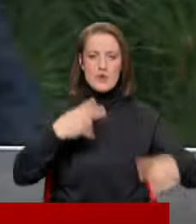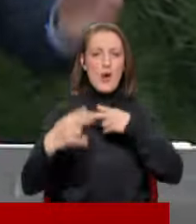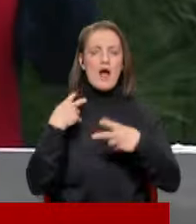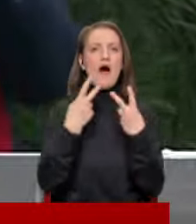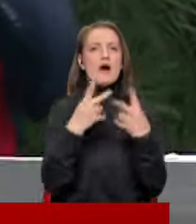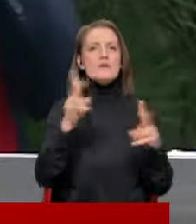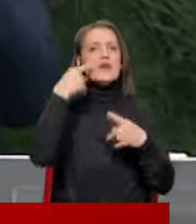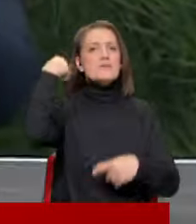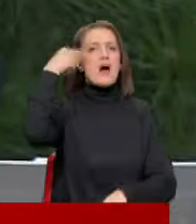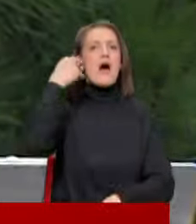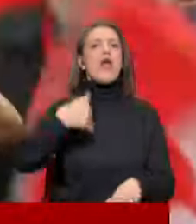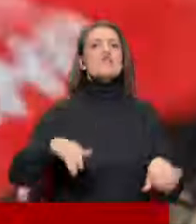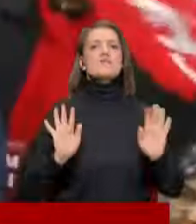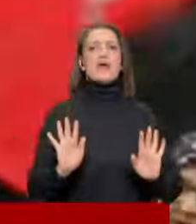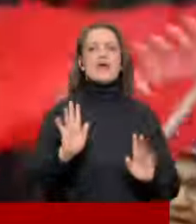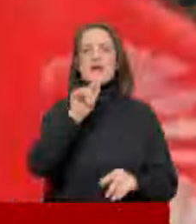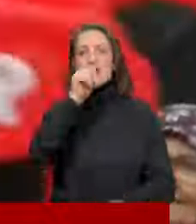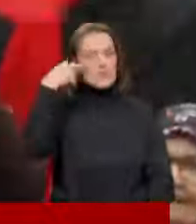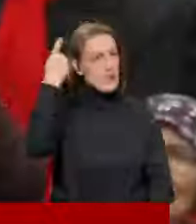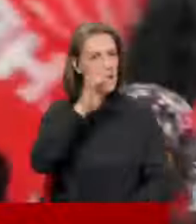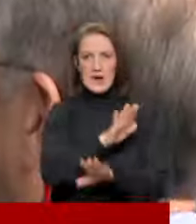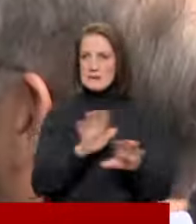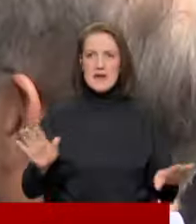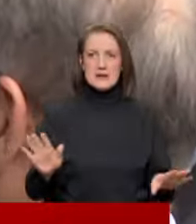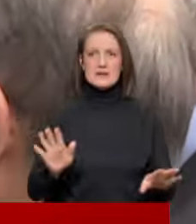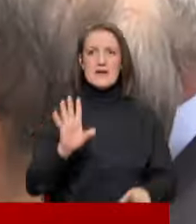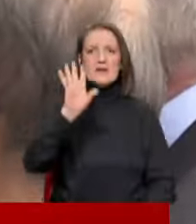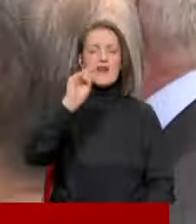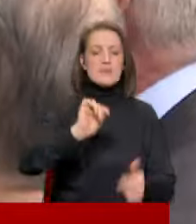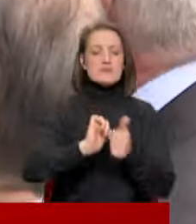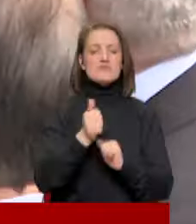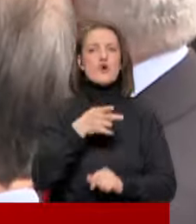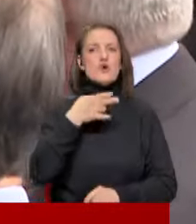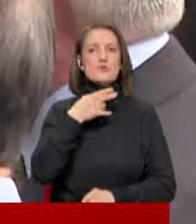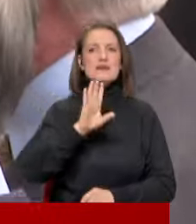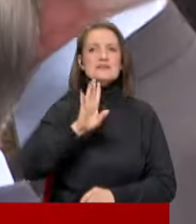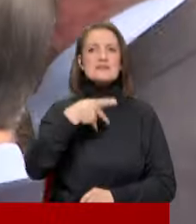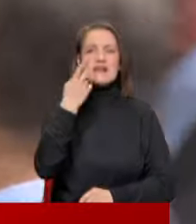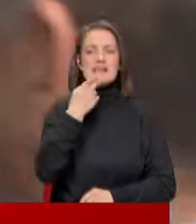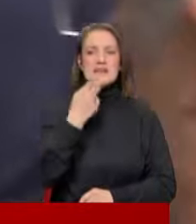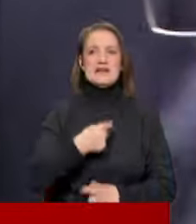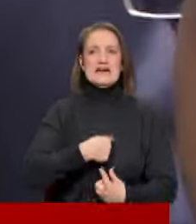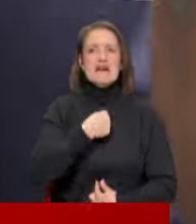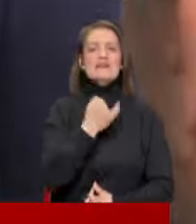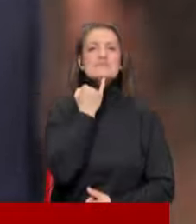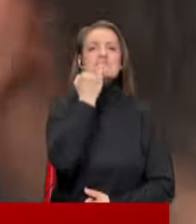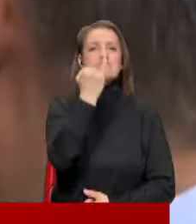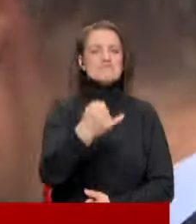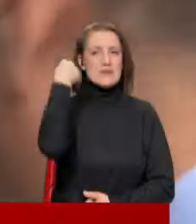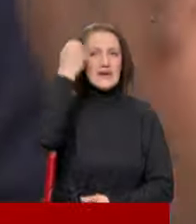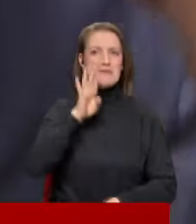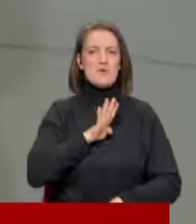geliyor Hiç merak etmeyin hiç merak etmeyin Fenerbahçe spor kulübünde sarı lacivert çizgili kravatla ziyaret eden